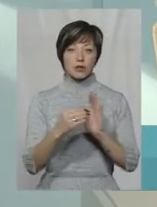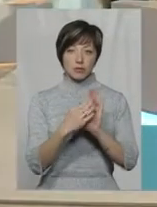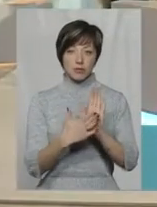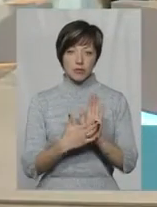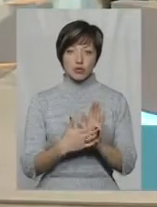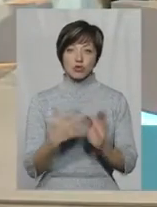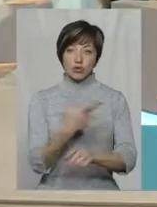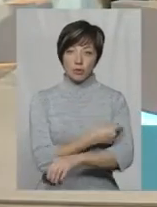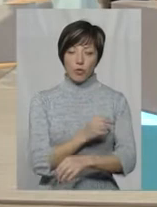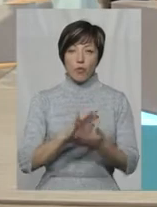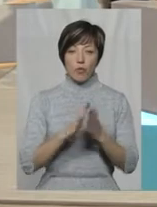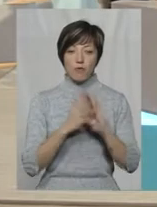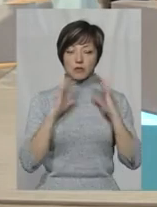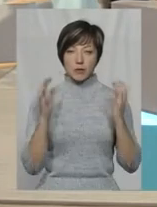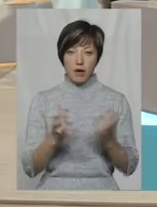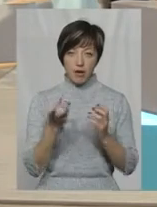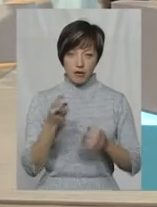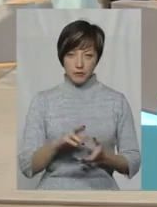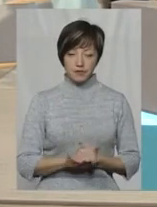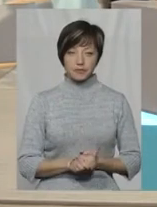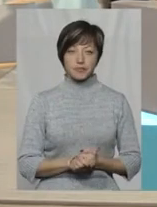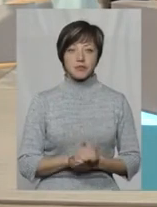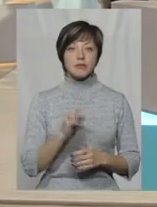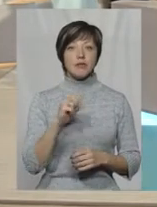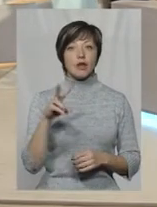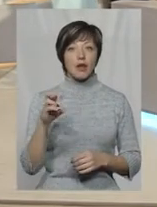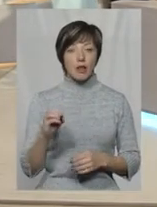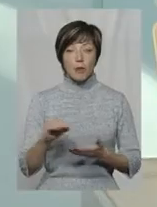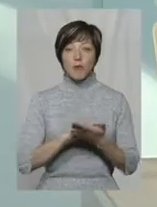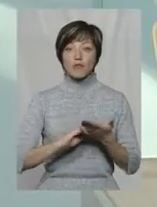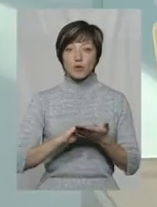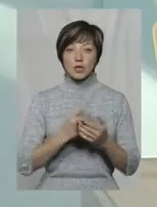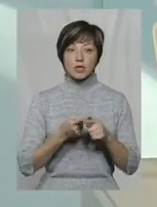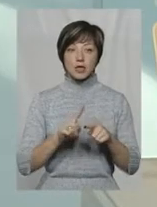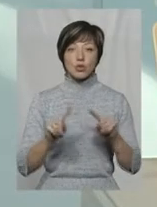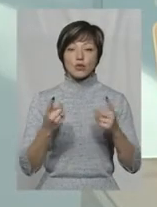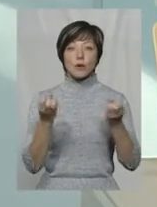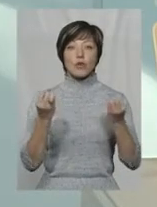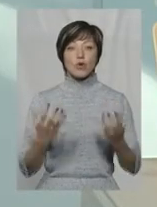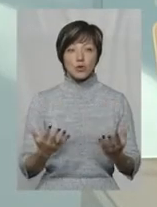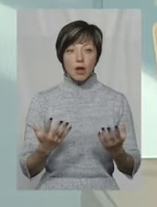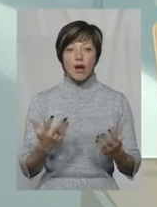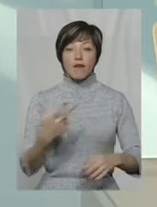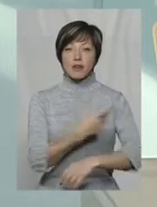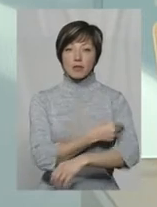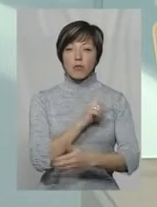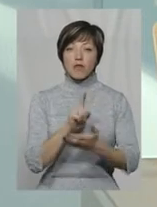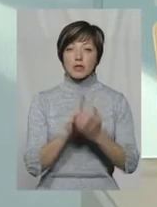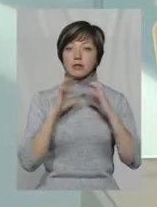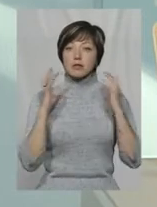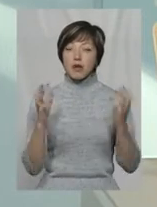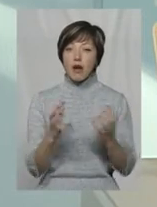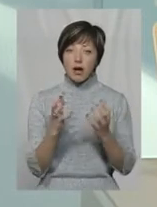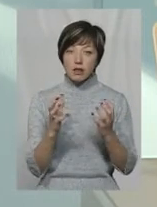щеплення щодо умов зберігання. Але я ще раз повторюю, це дуже просто. Вакцина повинна